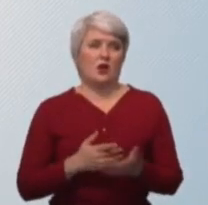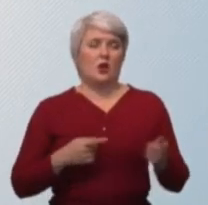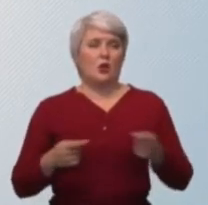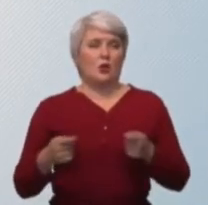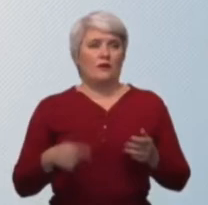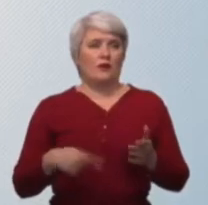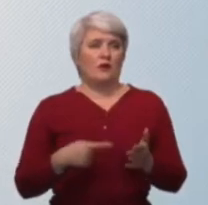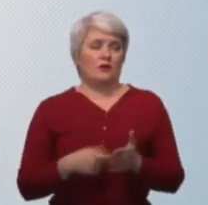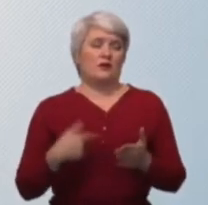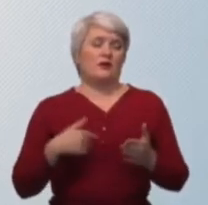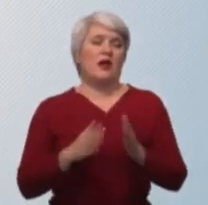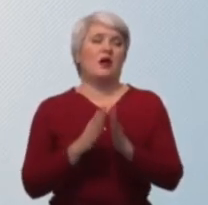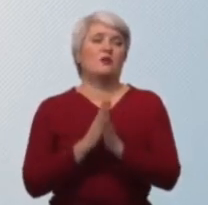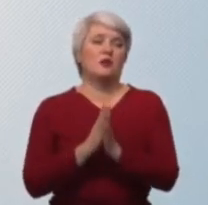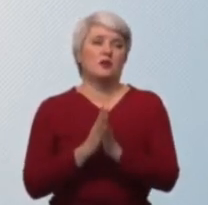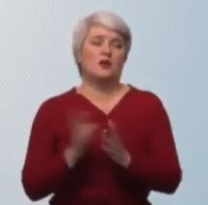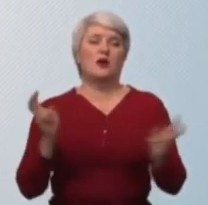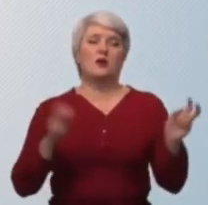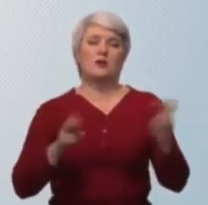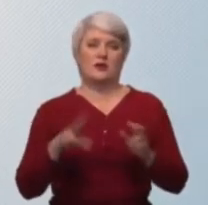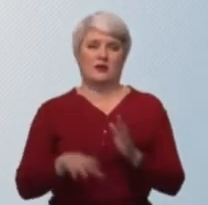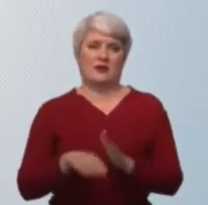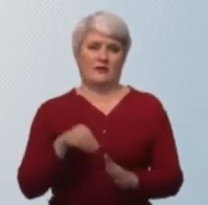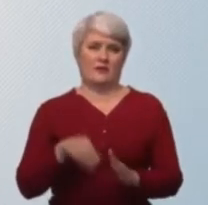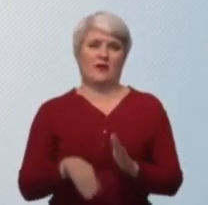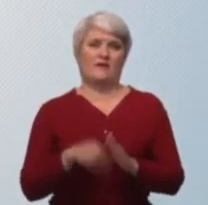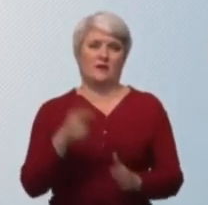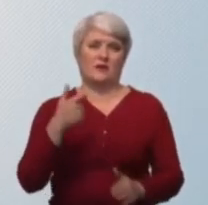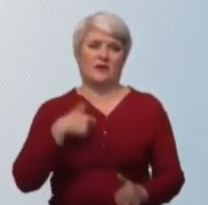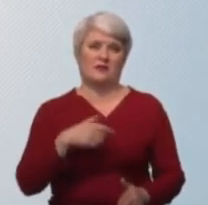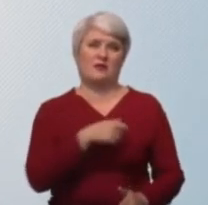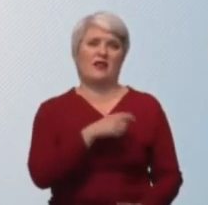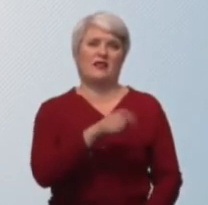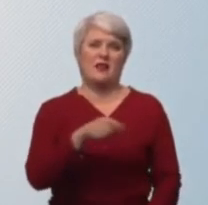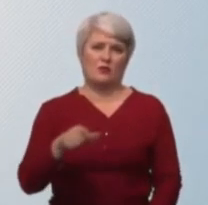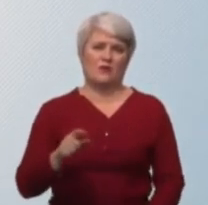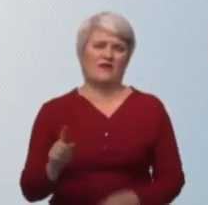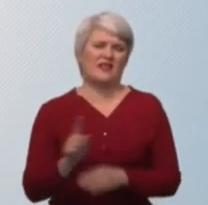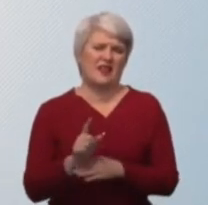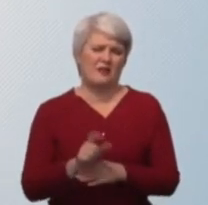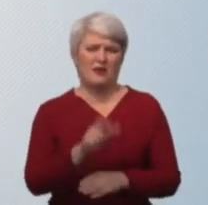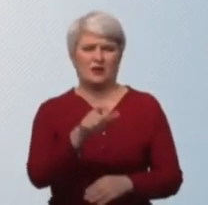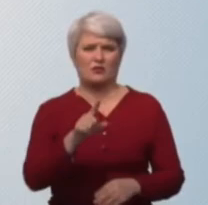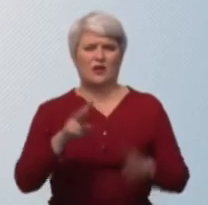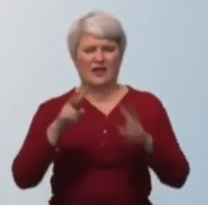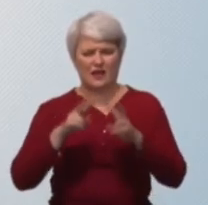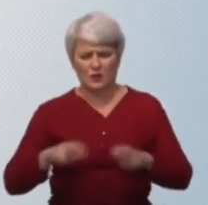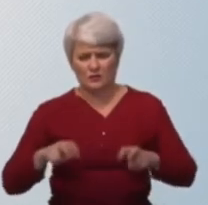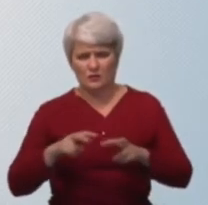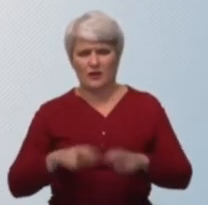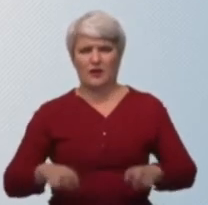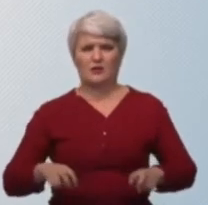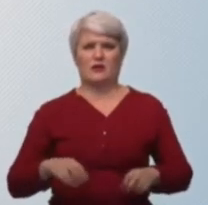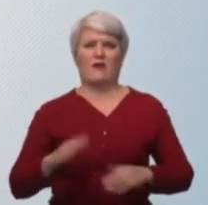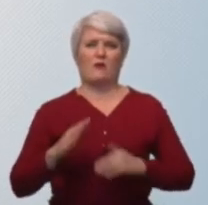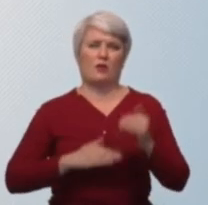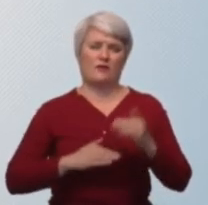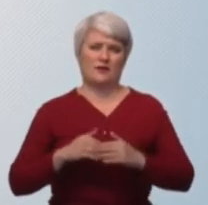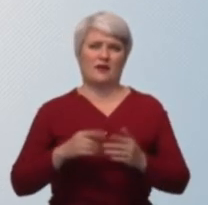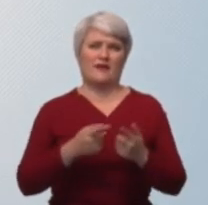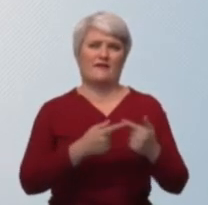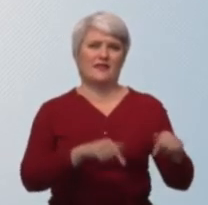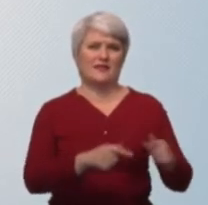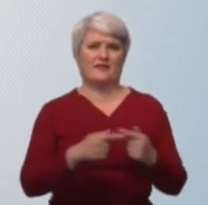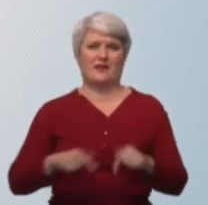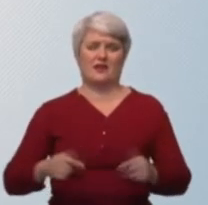руководителем города. Я прошу их прийти на выборы и выбрать себе депутатов, нормальных депутатов, которые разбираются профессионально в сферах